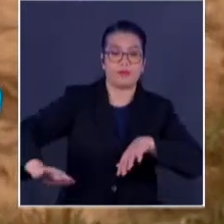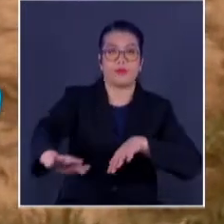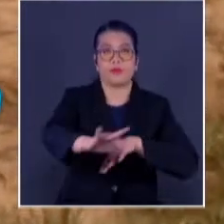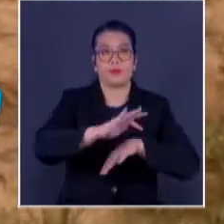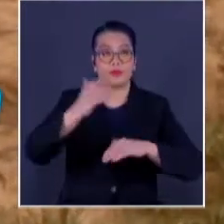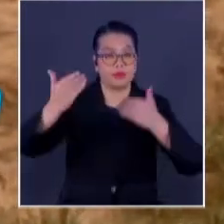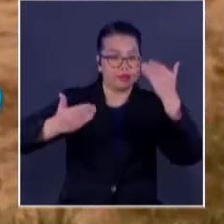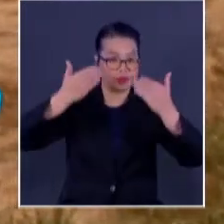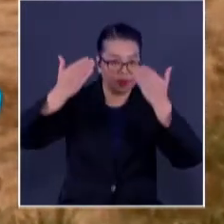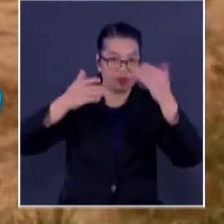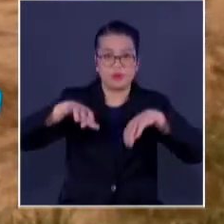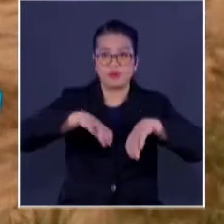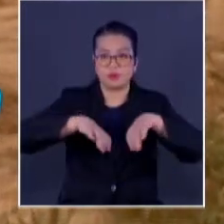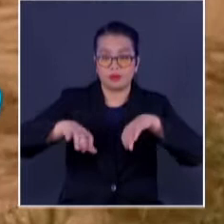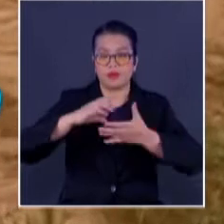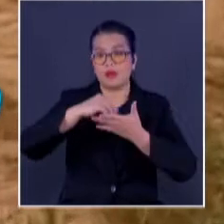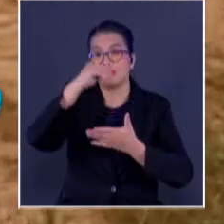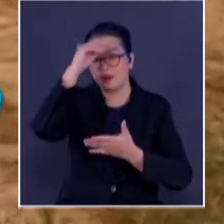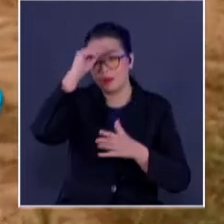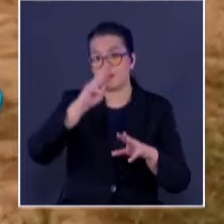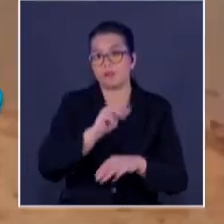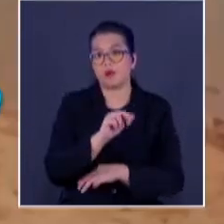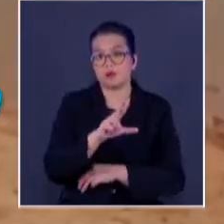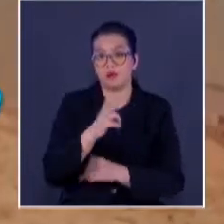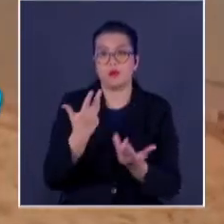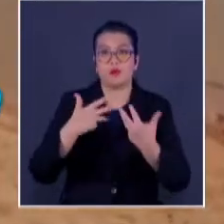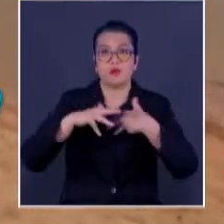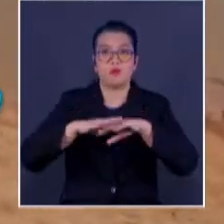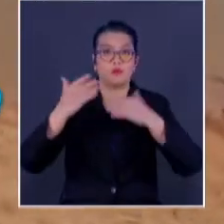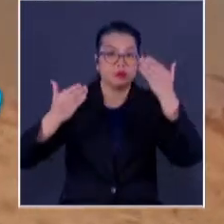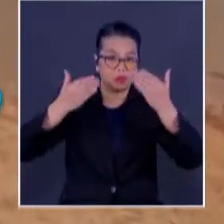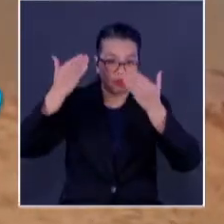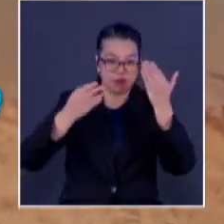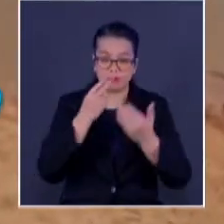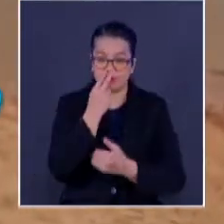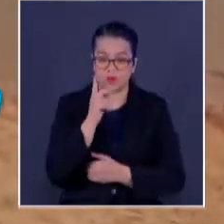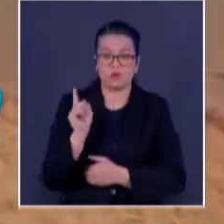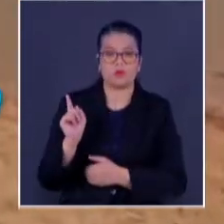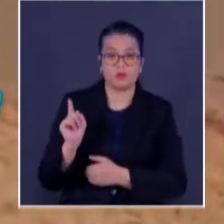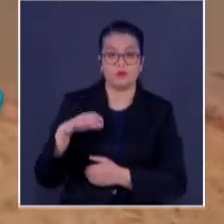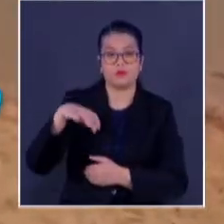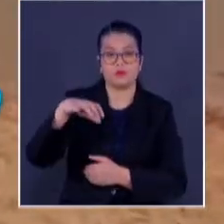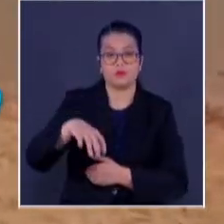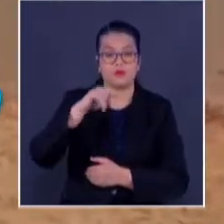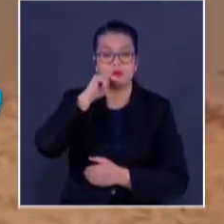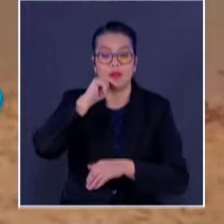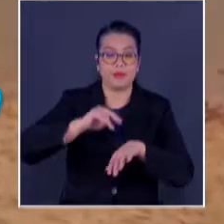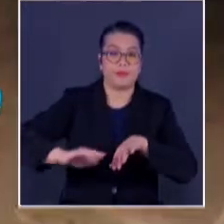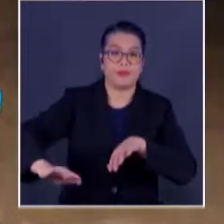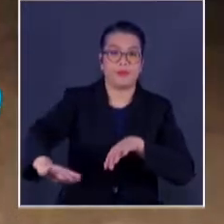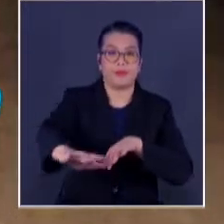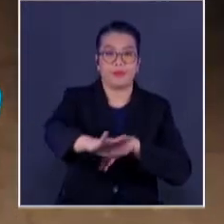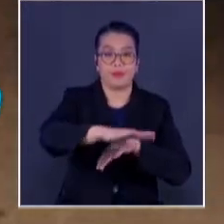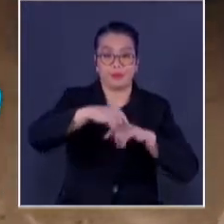ค่ายลูกเสือที่นักเรียนชั้นม.3เนี่ยเสียชีวิตขณะเข้าร่วมกิจกรรมนะคะคุณผู้ชมลองดูตรงหนองน้ำค่ะเจ้าหน้าที่เขาล